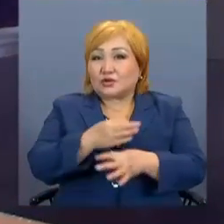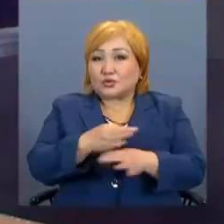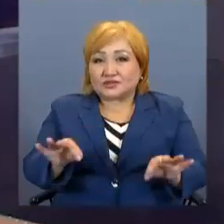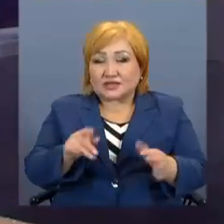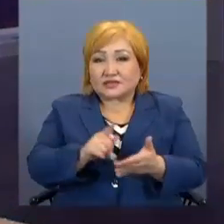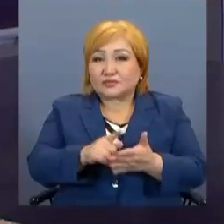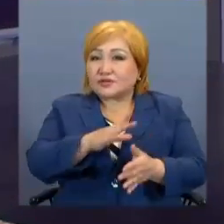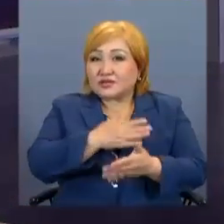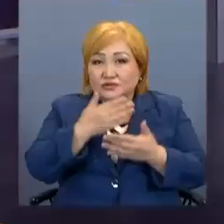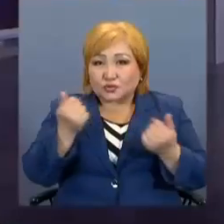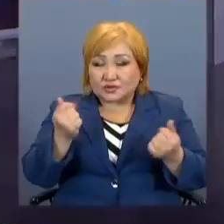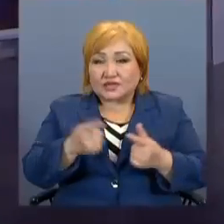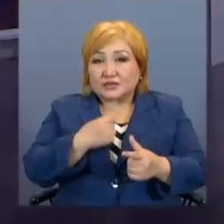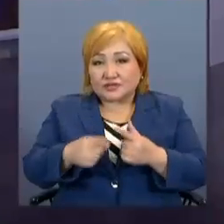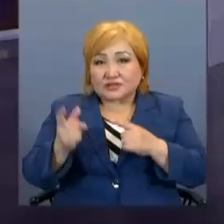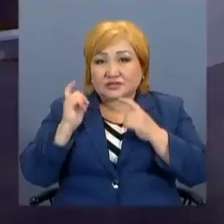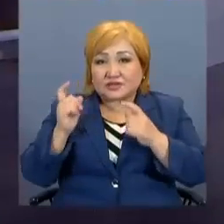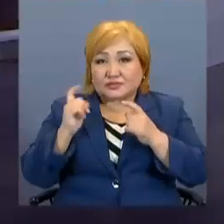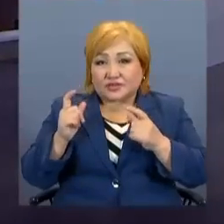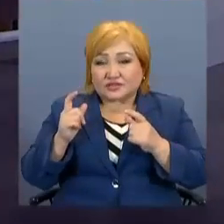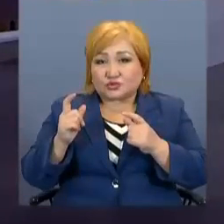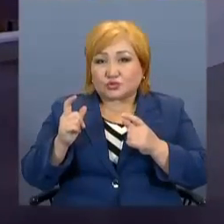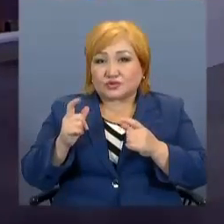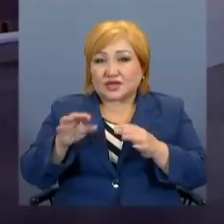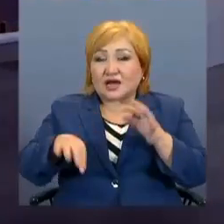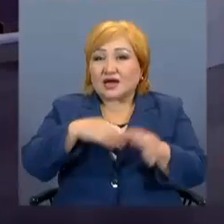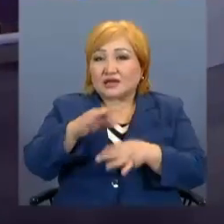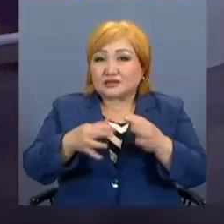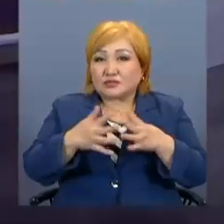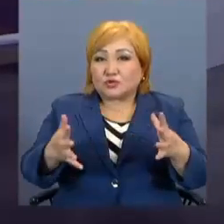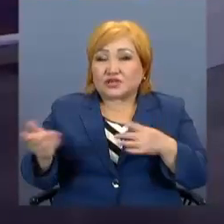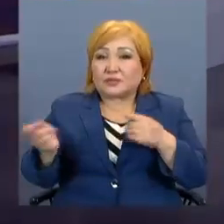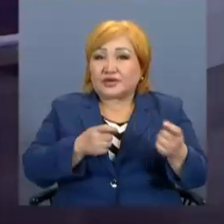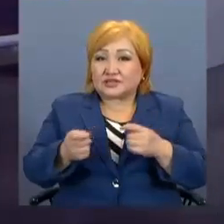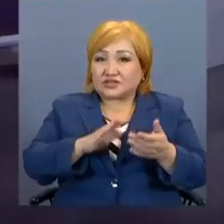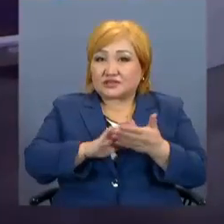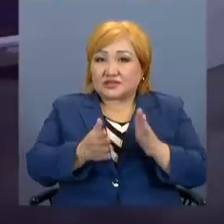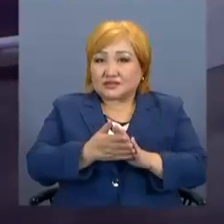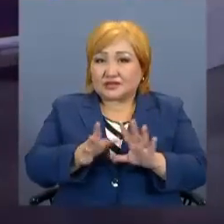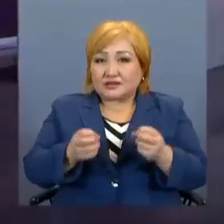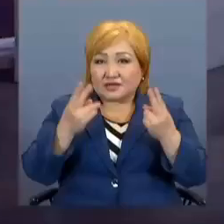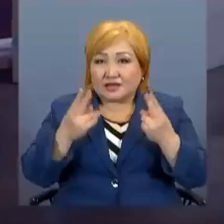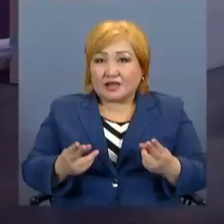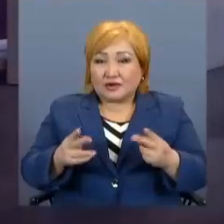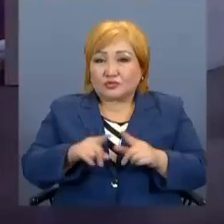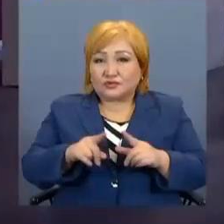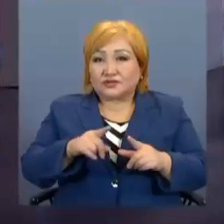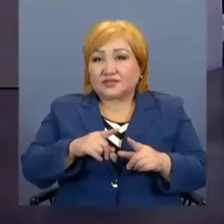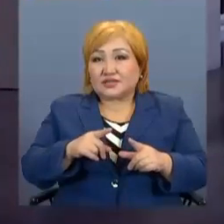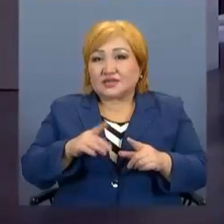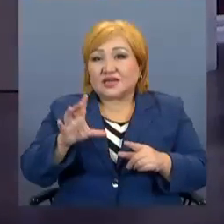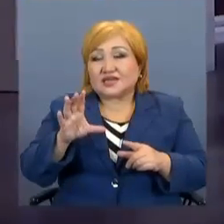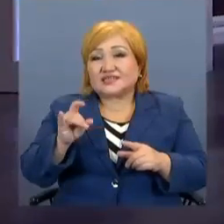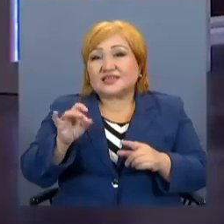немесе тасымалдаушы жүгін артық жүгі алып бара жатқан жағдайда арнайы өз сертификатталған таразысы